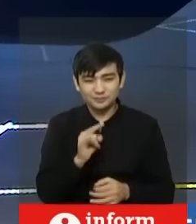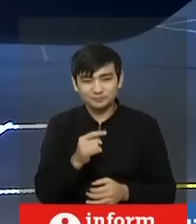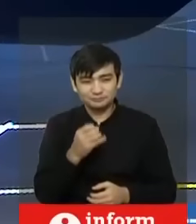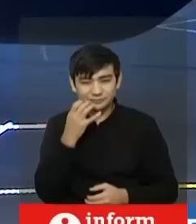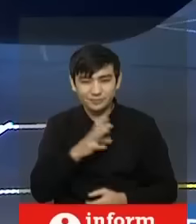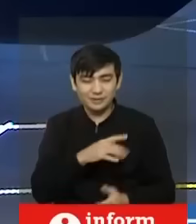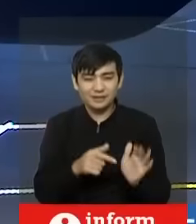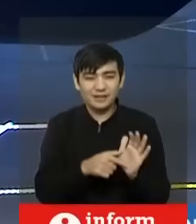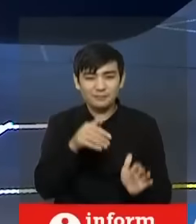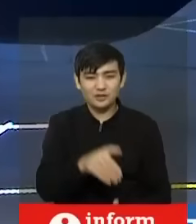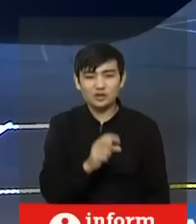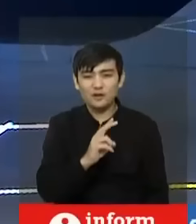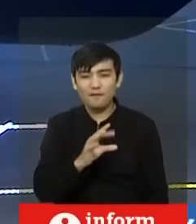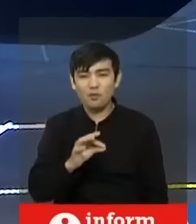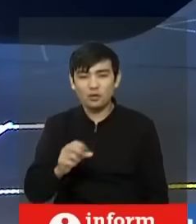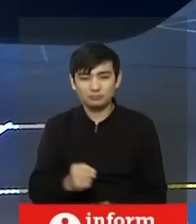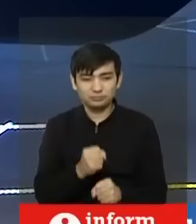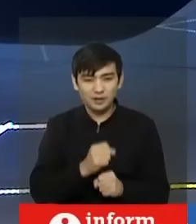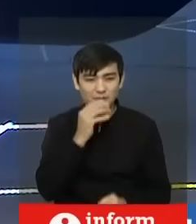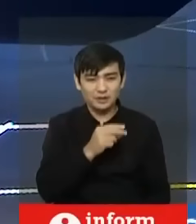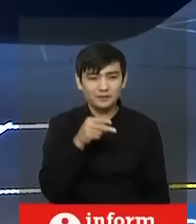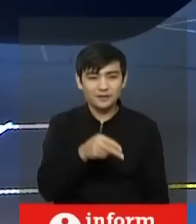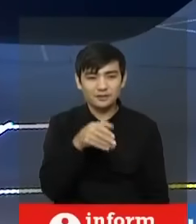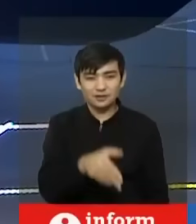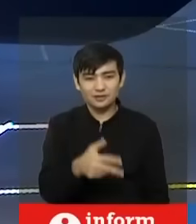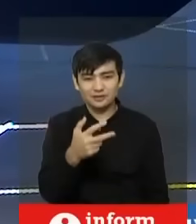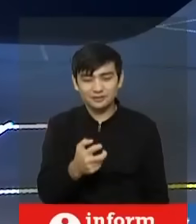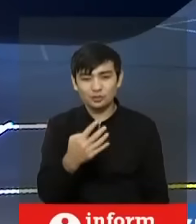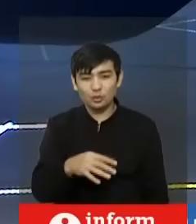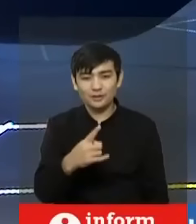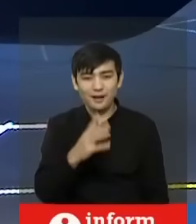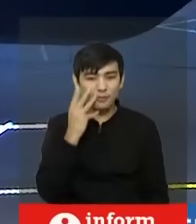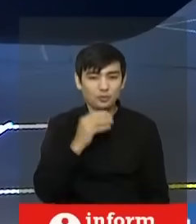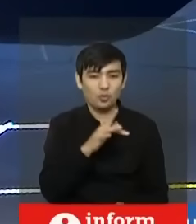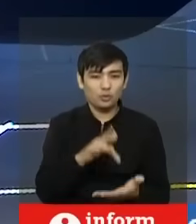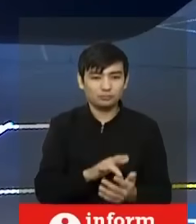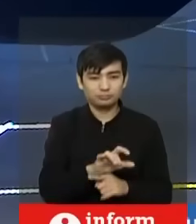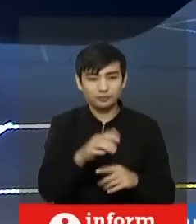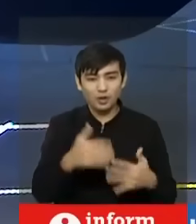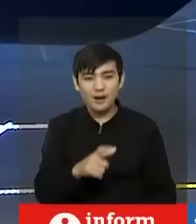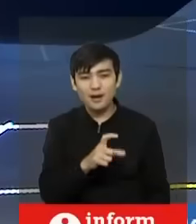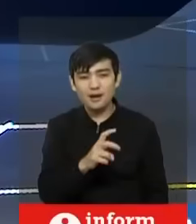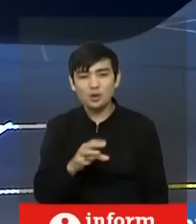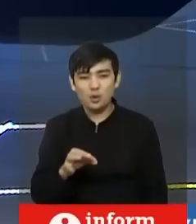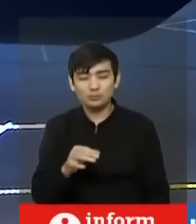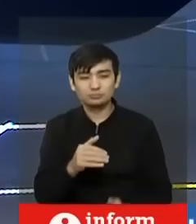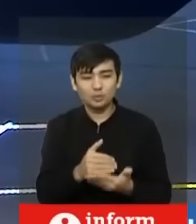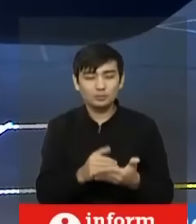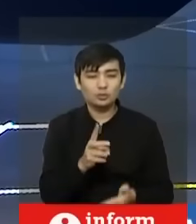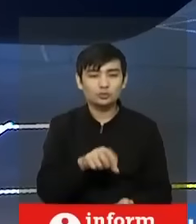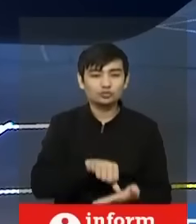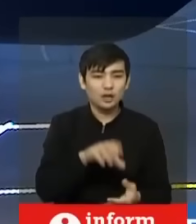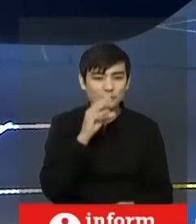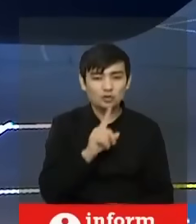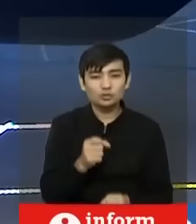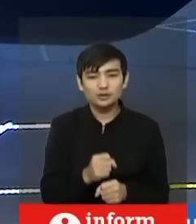квота қарастырылған. Оның 3241-і Алматы қаласына бөлініп отыр. Ал эко жобасына кімдер қатыса алады? Жалпы қатысу үшін